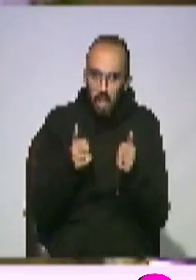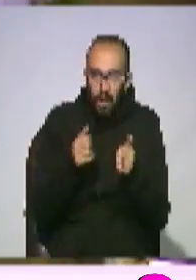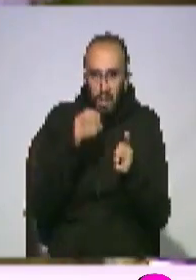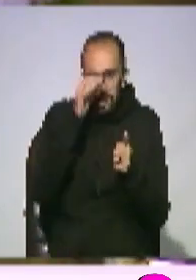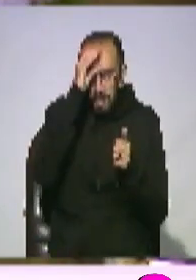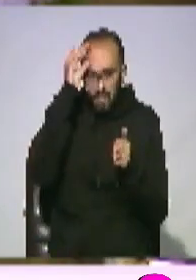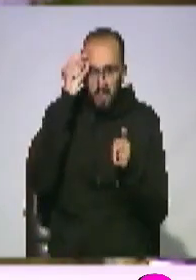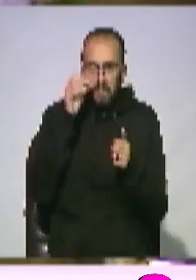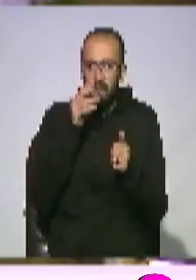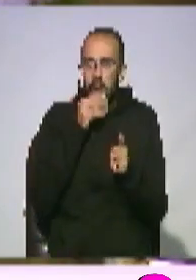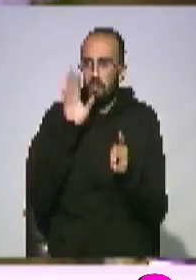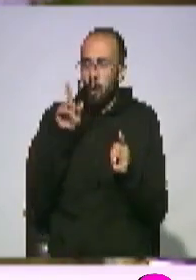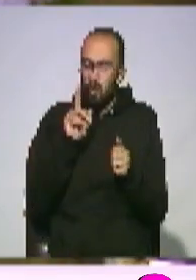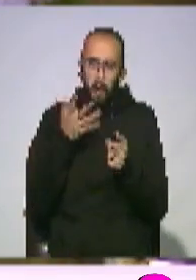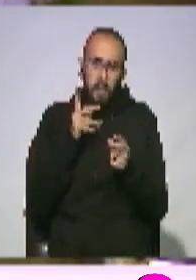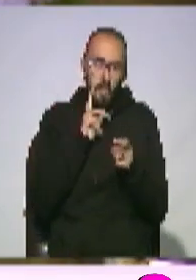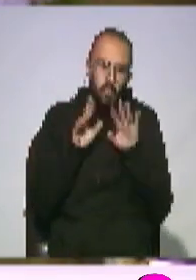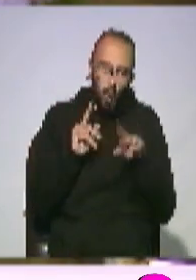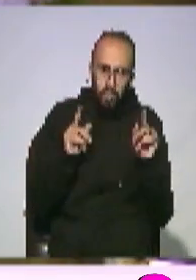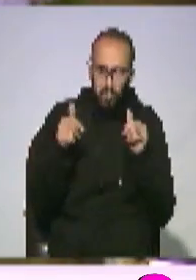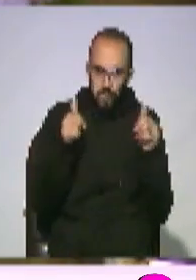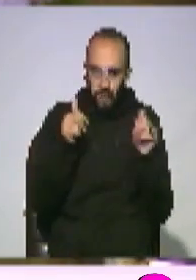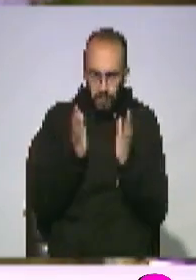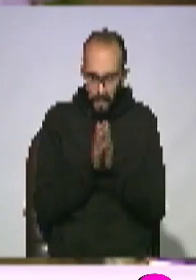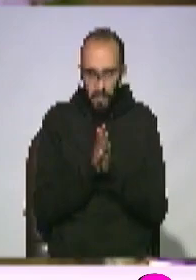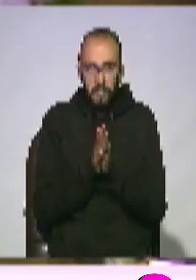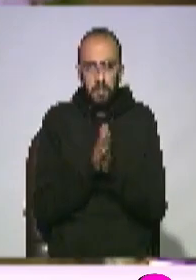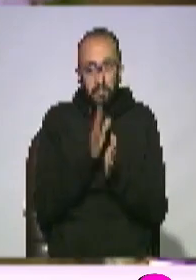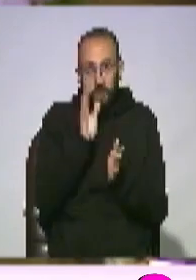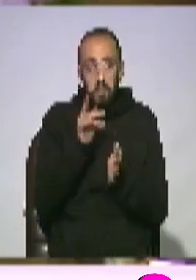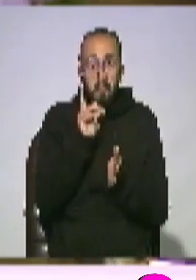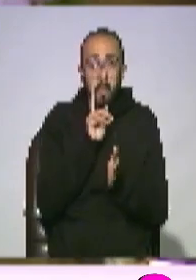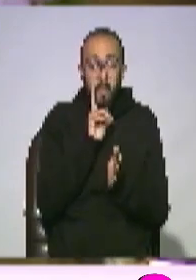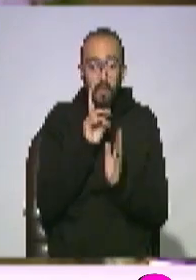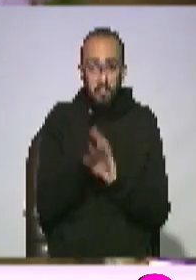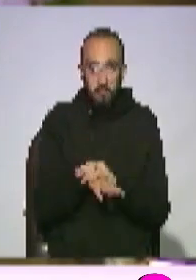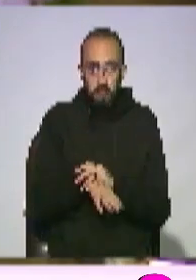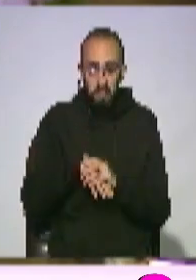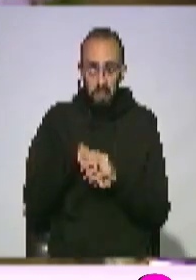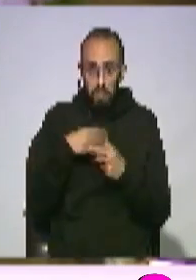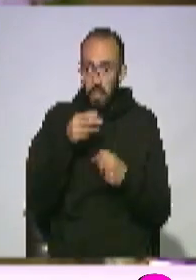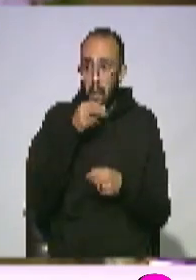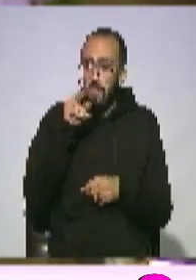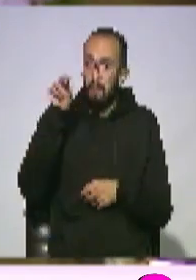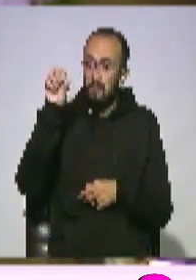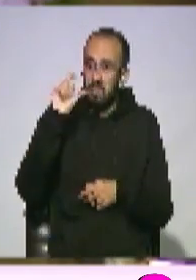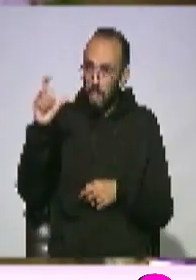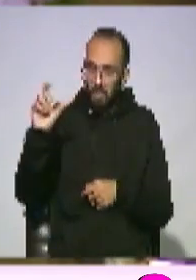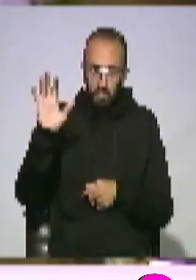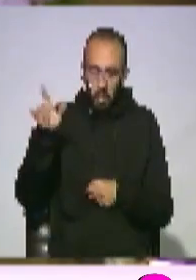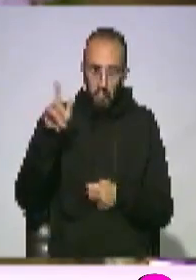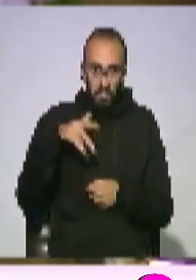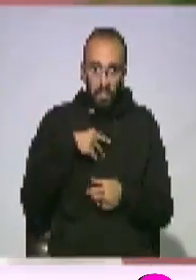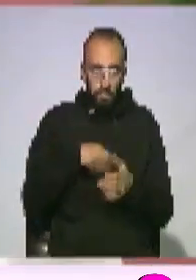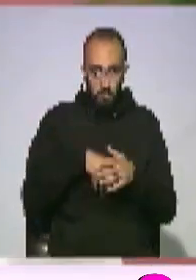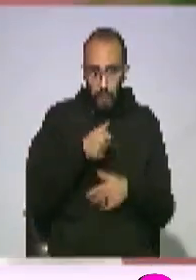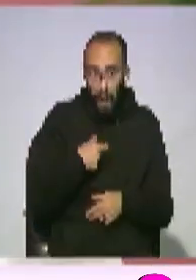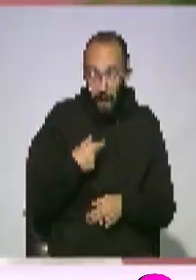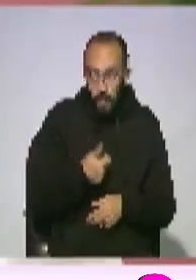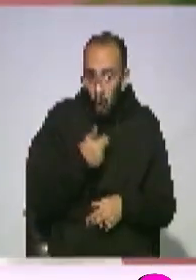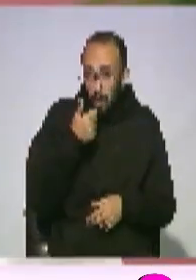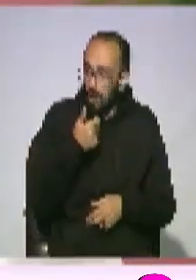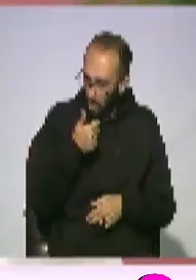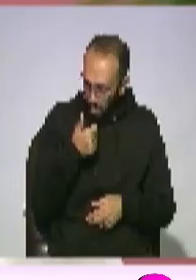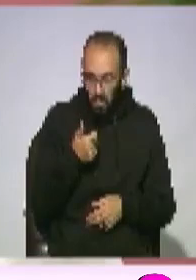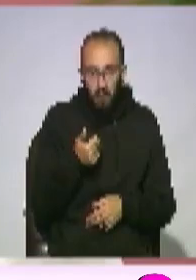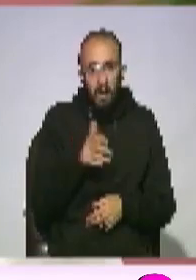مثلا طرف عن الطرف الاخر، هل ممكن مثلا الام تقدر ان هي تعوض غياب الاب مثلا او العكس؟ طبعا.